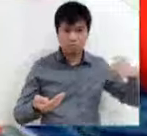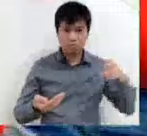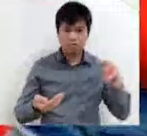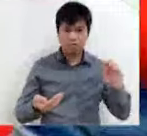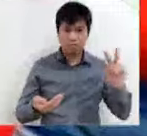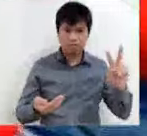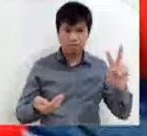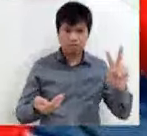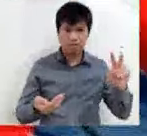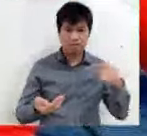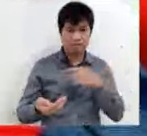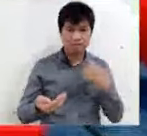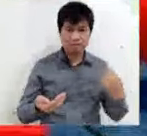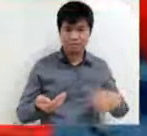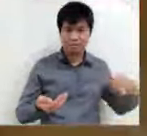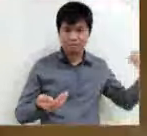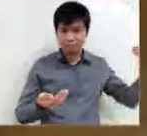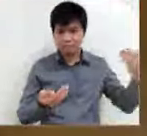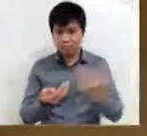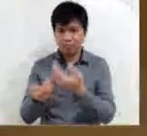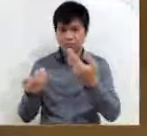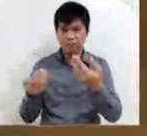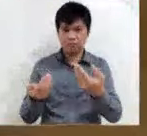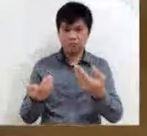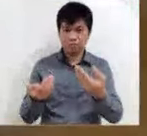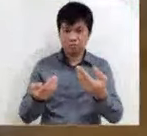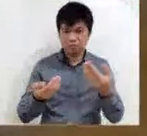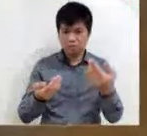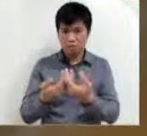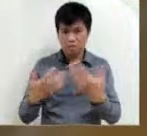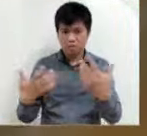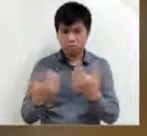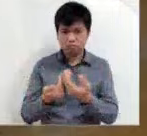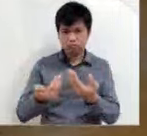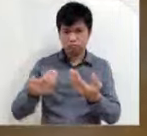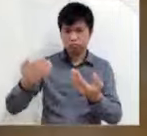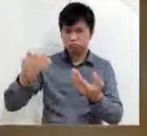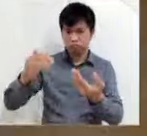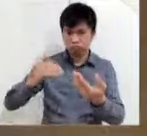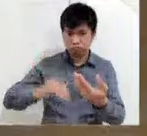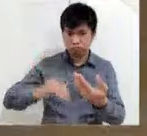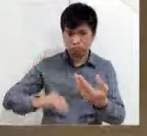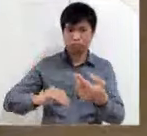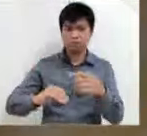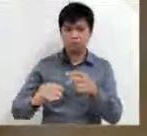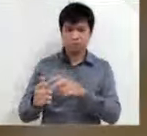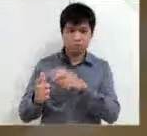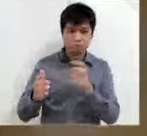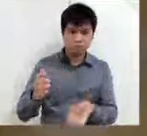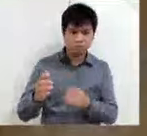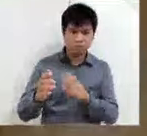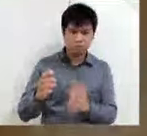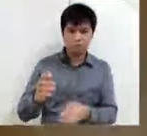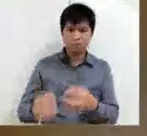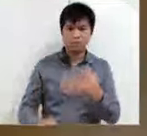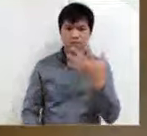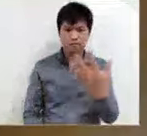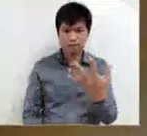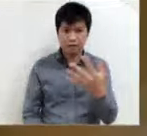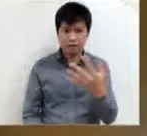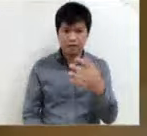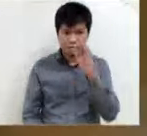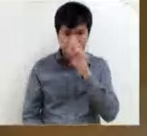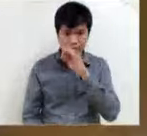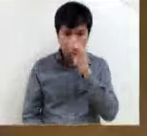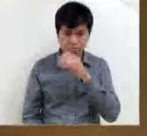nitong Martes. At sa lakas ng pagkakabangga, tumaob ang bangka at nahulog sa dagat ang limang Pinoy. Sa halip na tulungan, iniwan daw